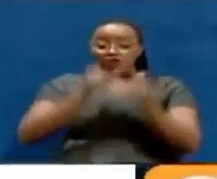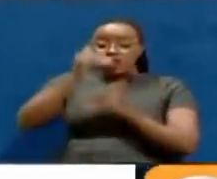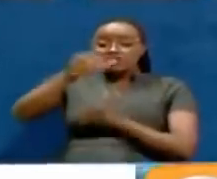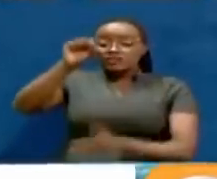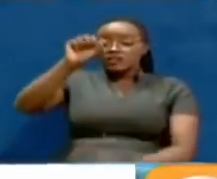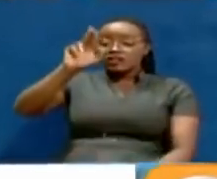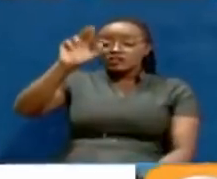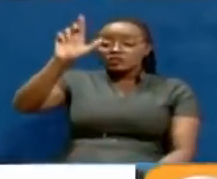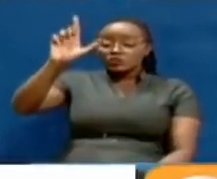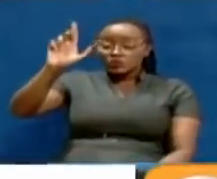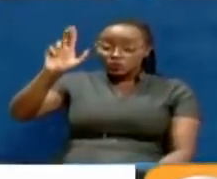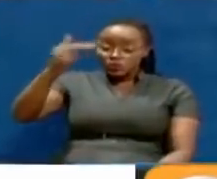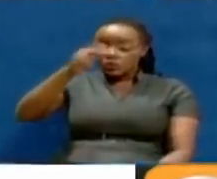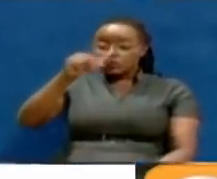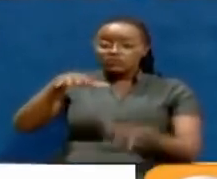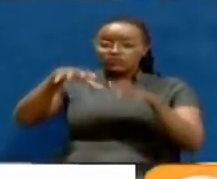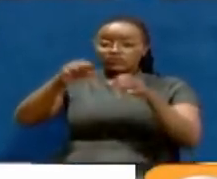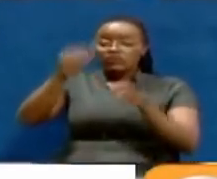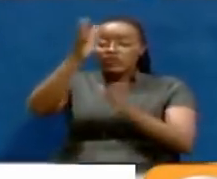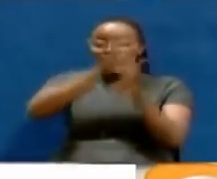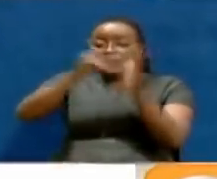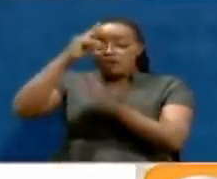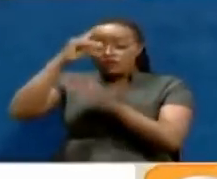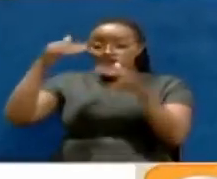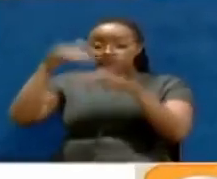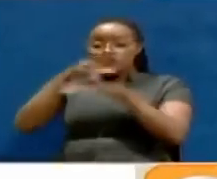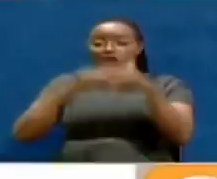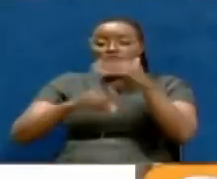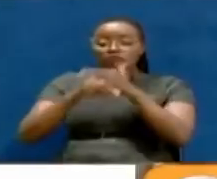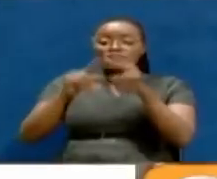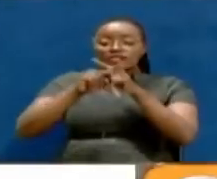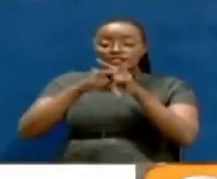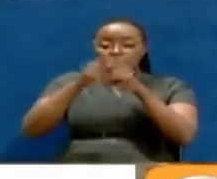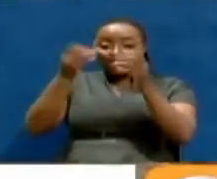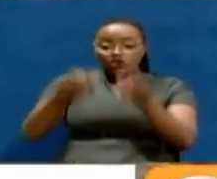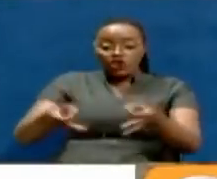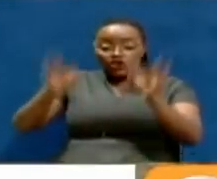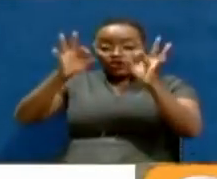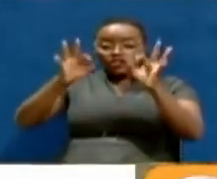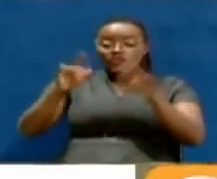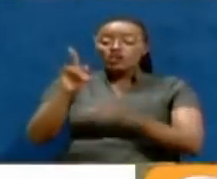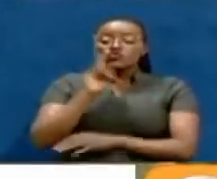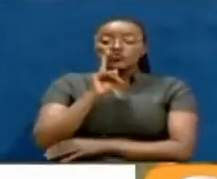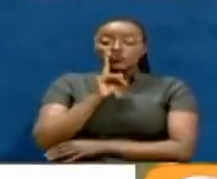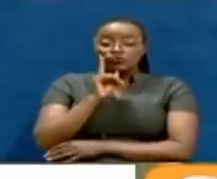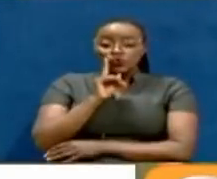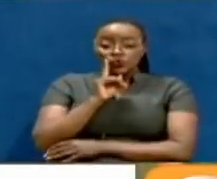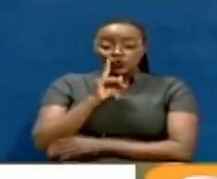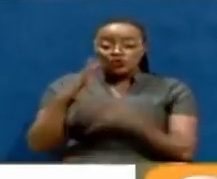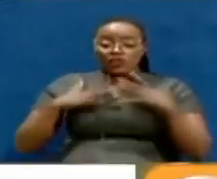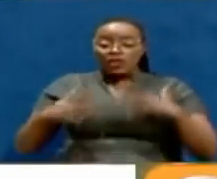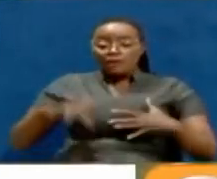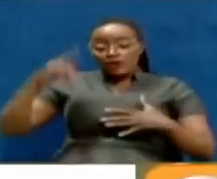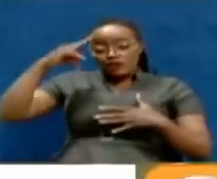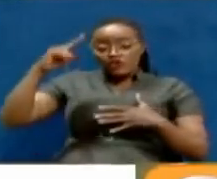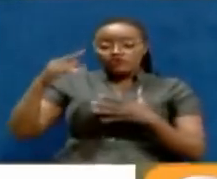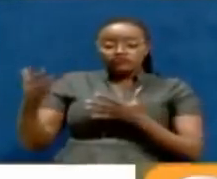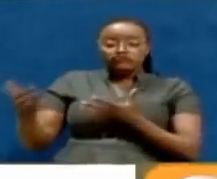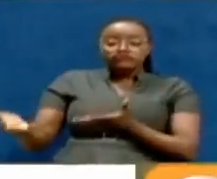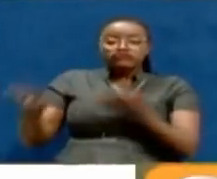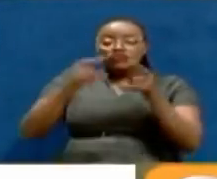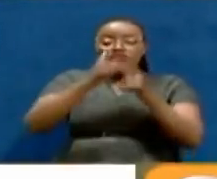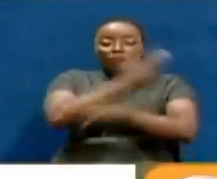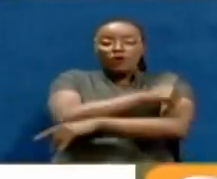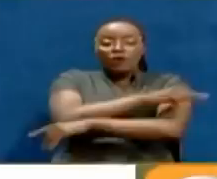Suluhu kuchukua usukani, mipango ya mazishi ya Magufuli yalianza rasmi. Hapo kesho, mwili wa marehemu